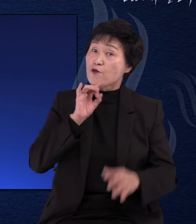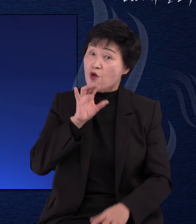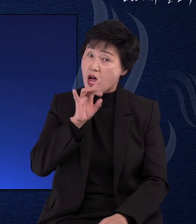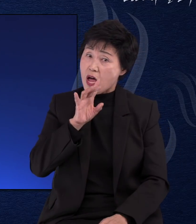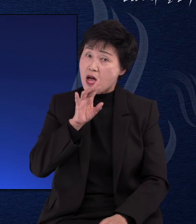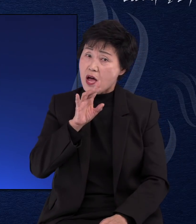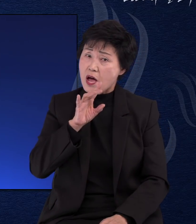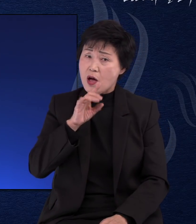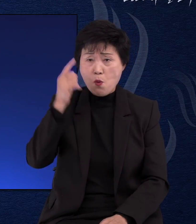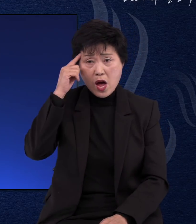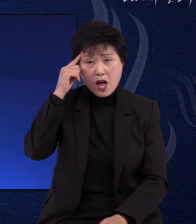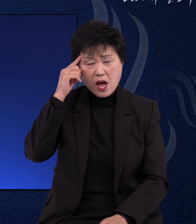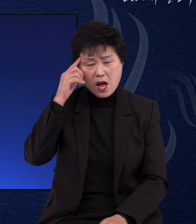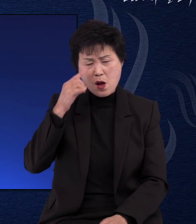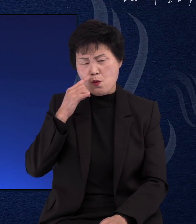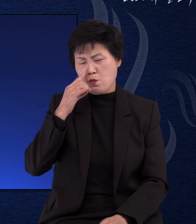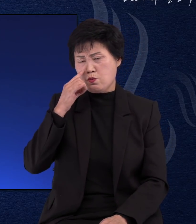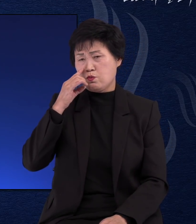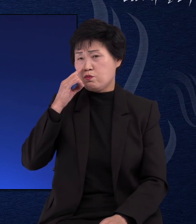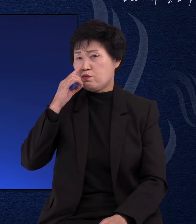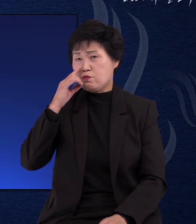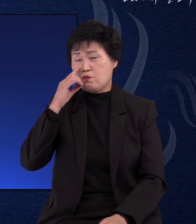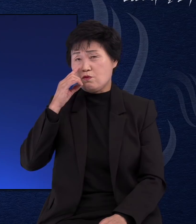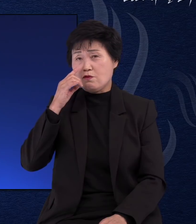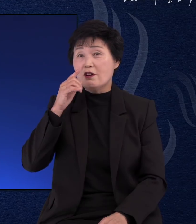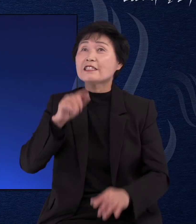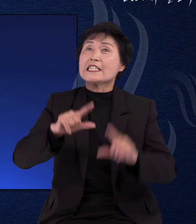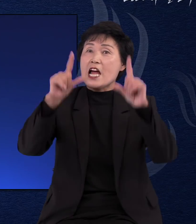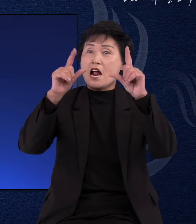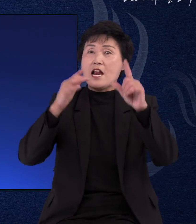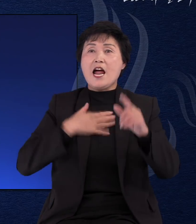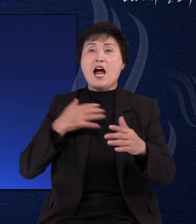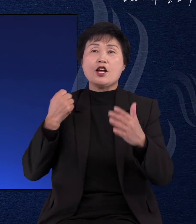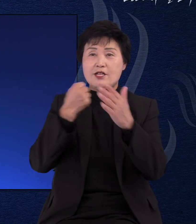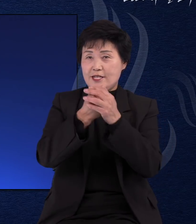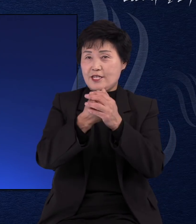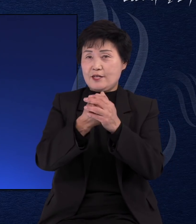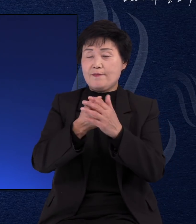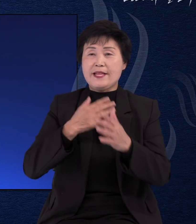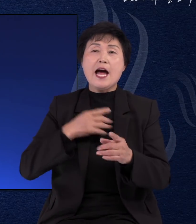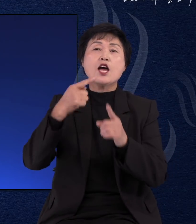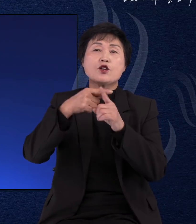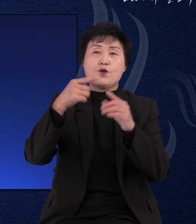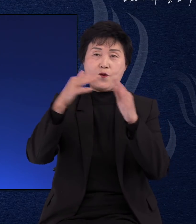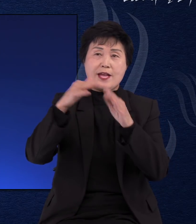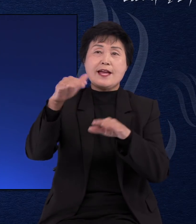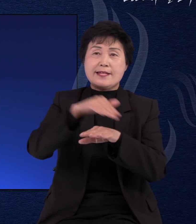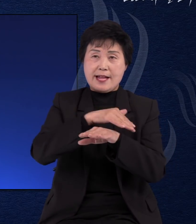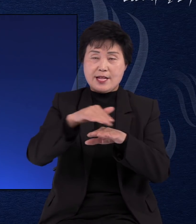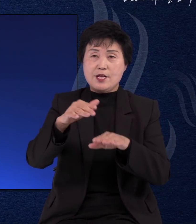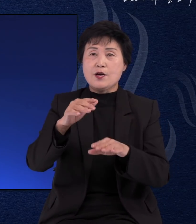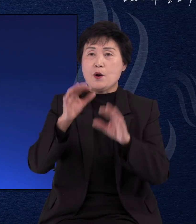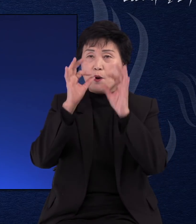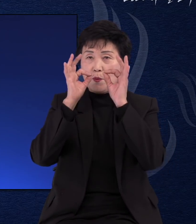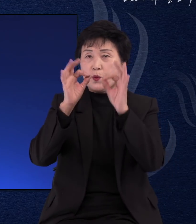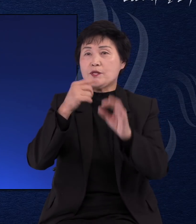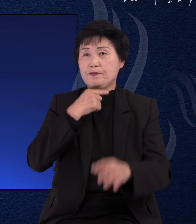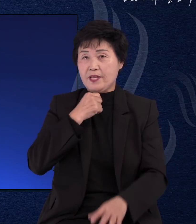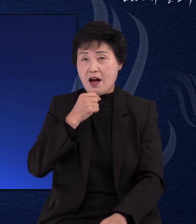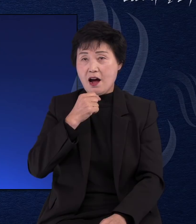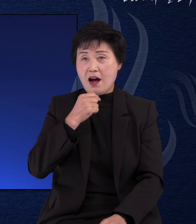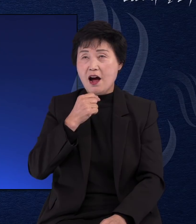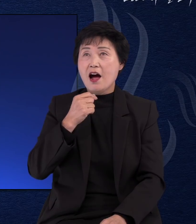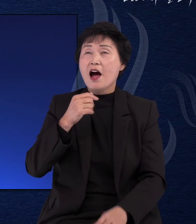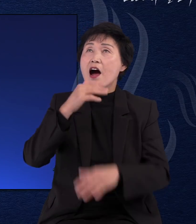굉장히 궁금하게 만들어서 그날 제가 하나의 결심을 합니다. 나 교회 다녀봐야 되겠다. 그리고 저 사랑이 뭔지